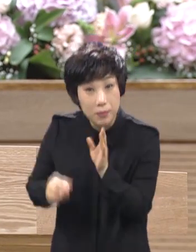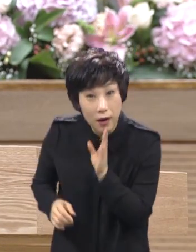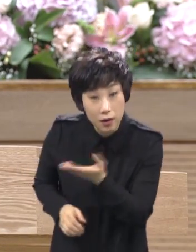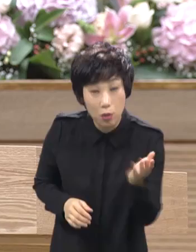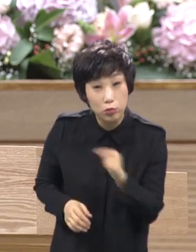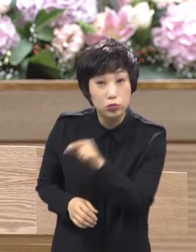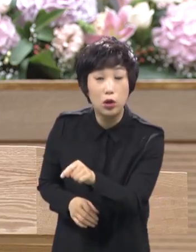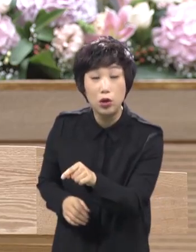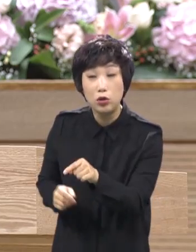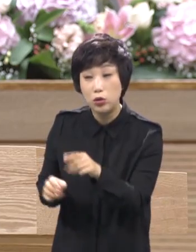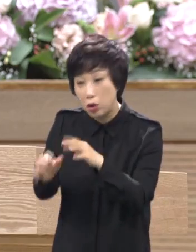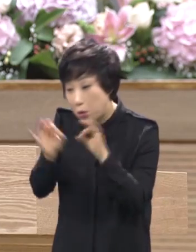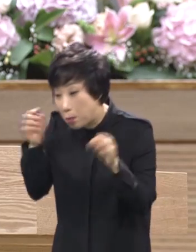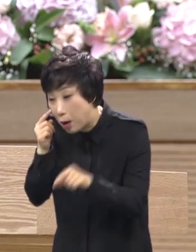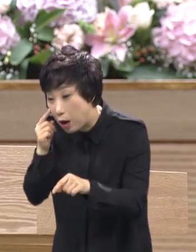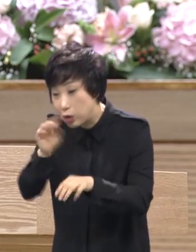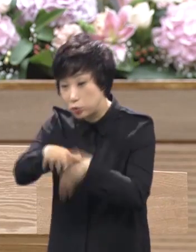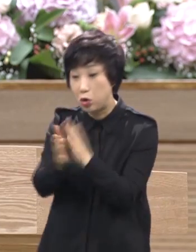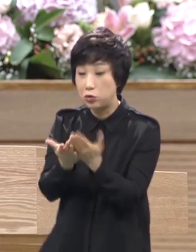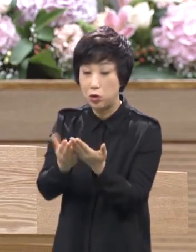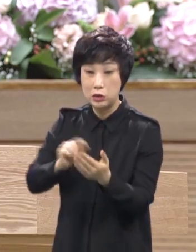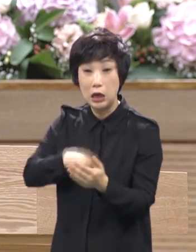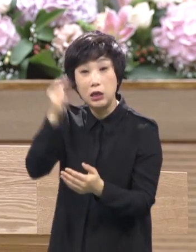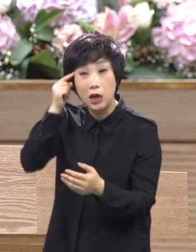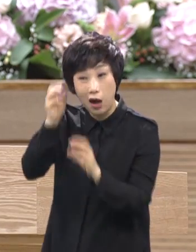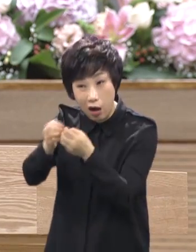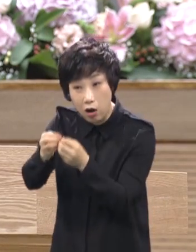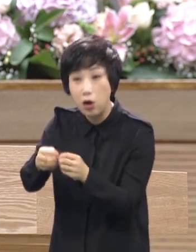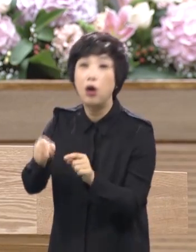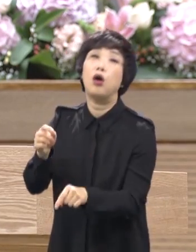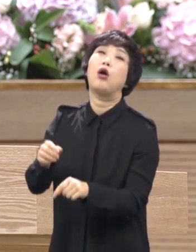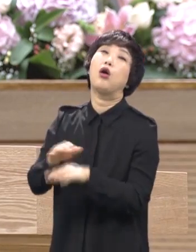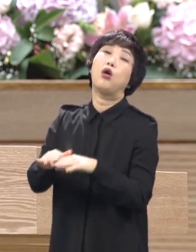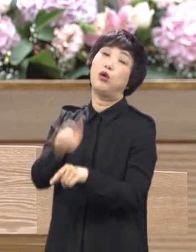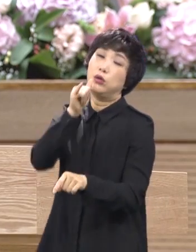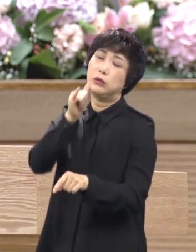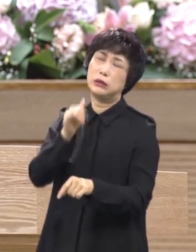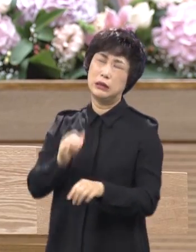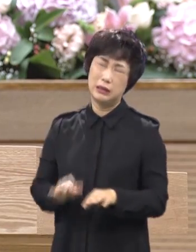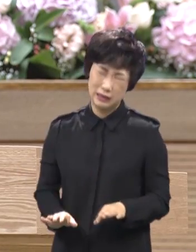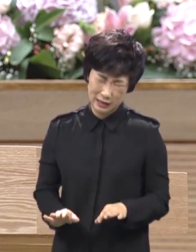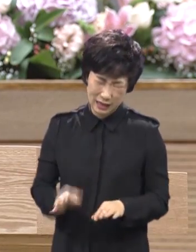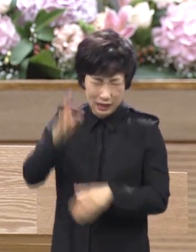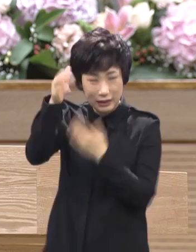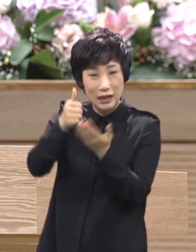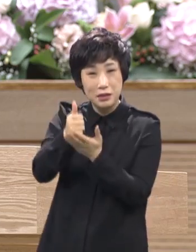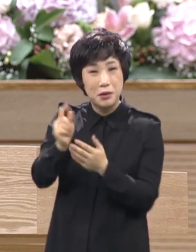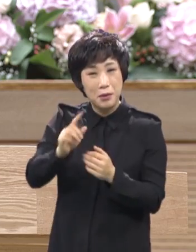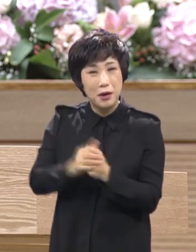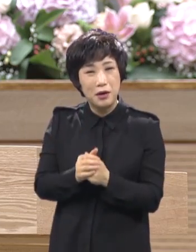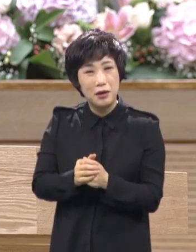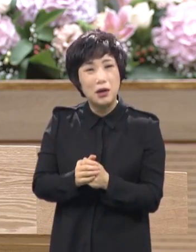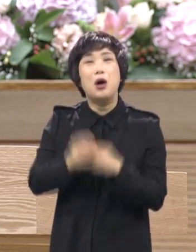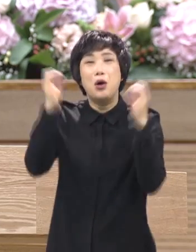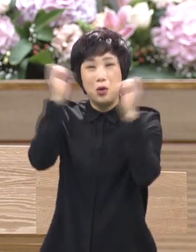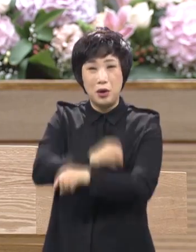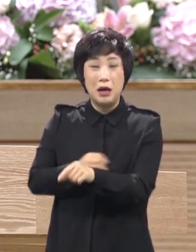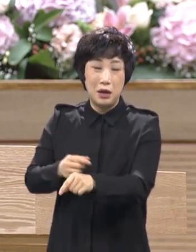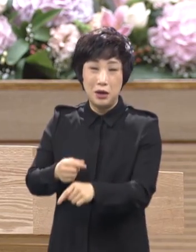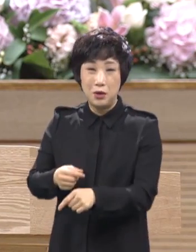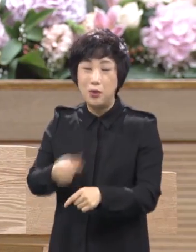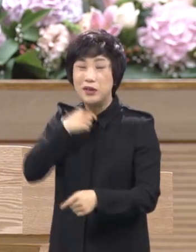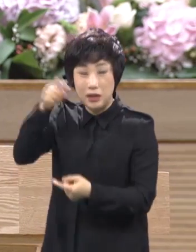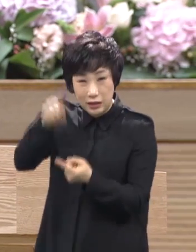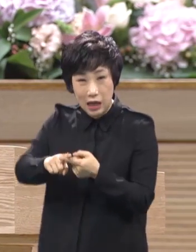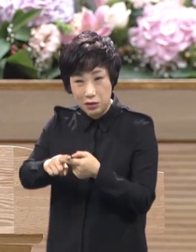기준으로 맞춰서 만들어내니 얼마나 하나님을 이리저리 정말로 난두드리면 자기 필요한 대로